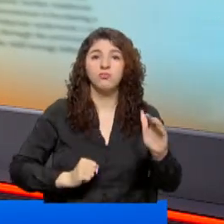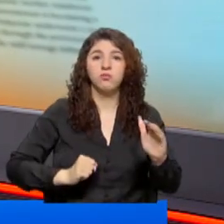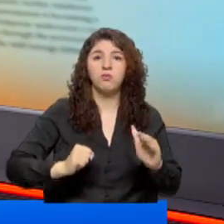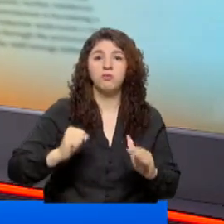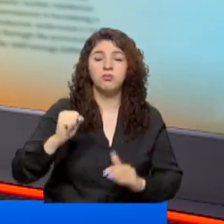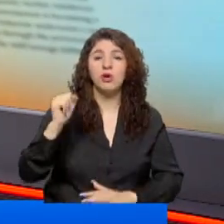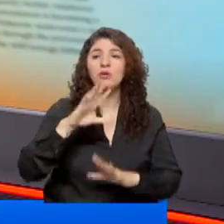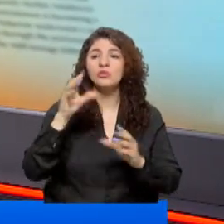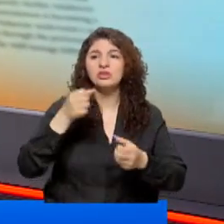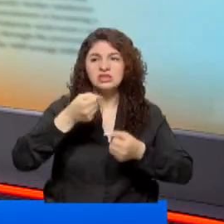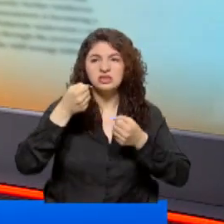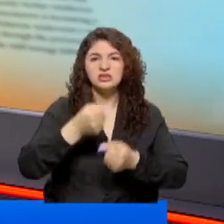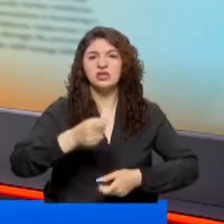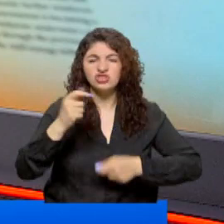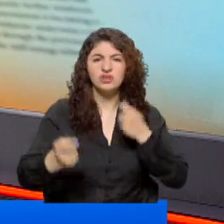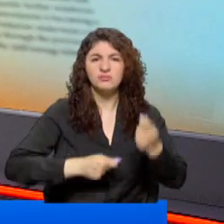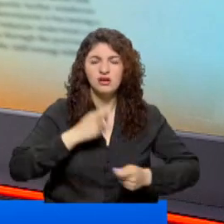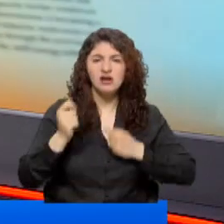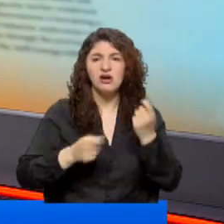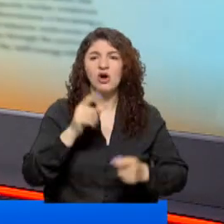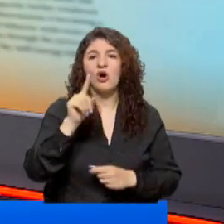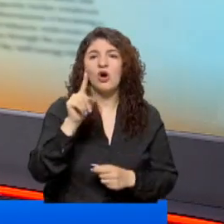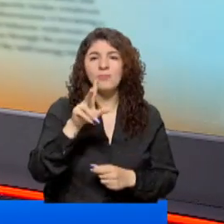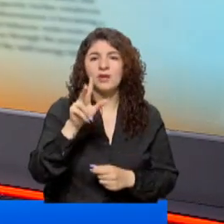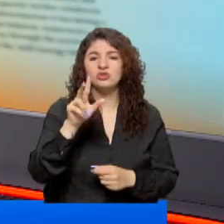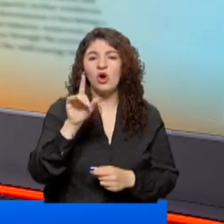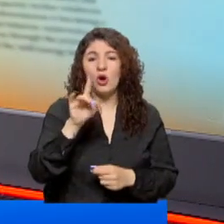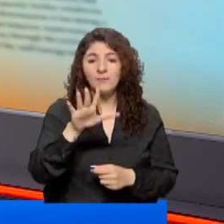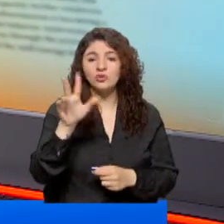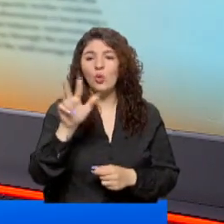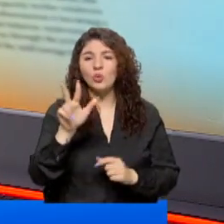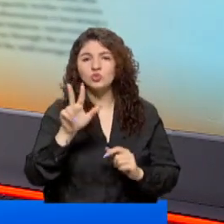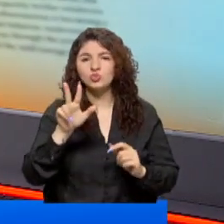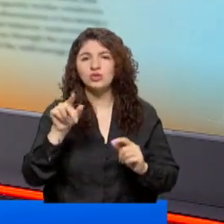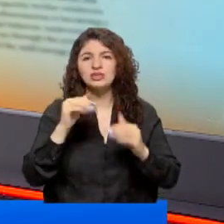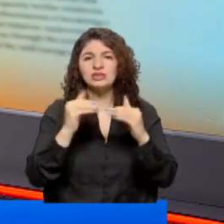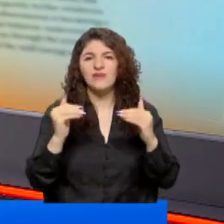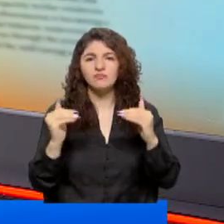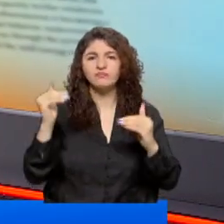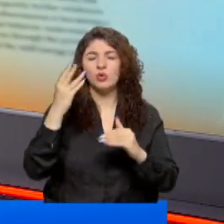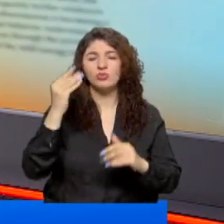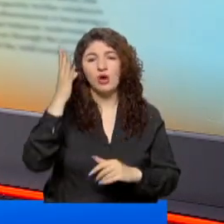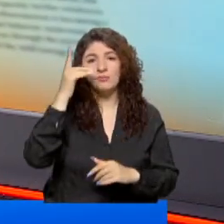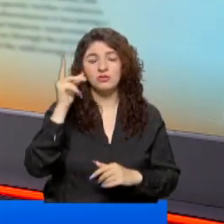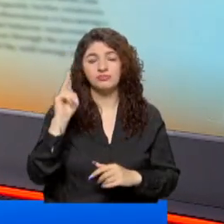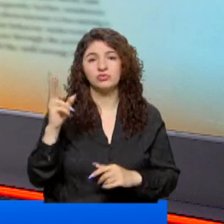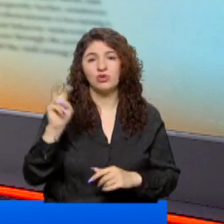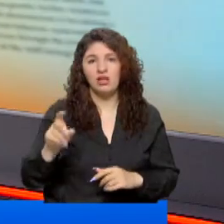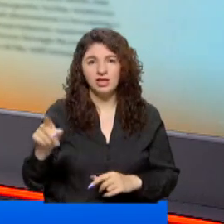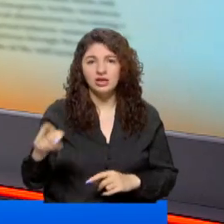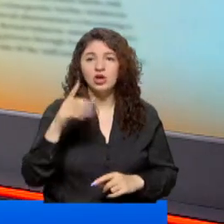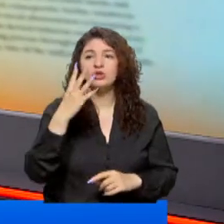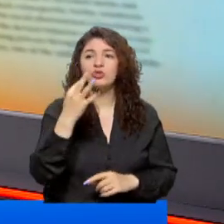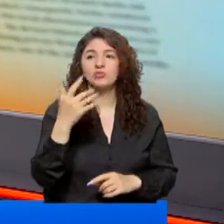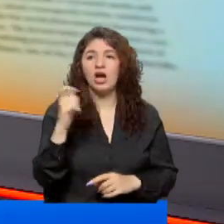bütün baskılama çabalarına rağmen 15.30 seviyelere kadar yükseldi Amerikan doları döviz